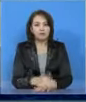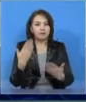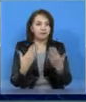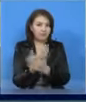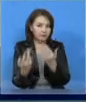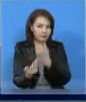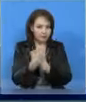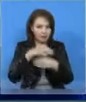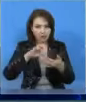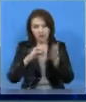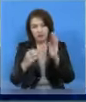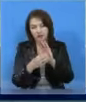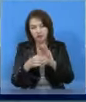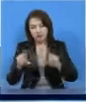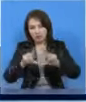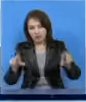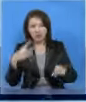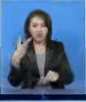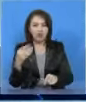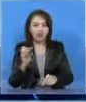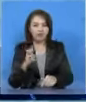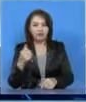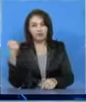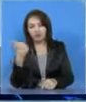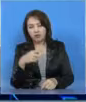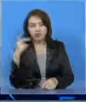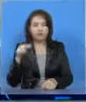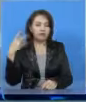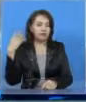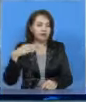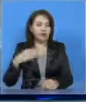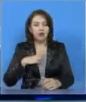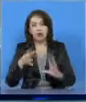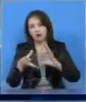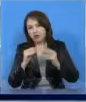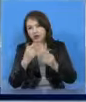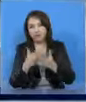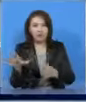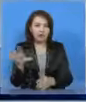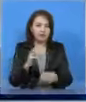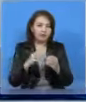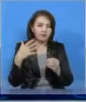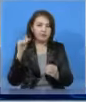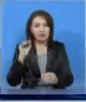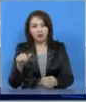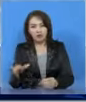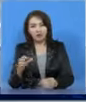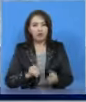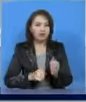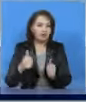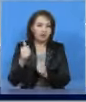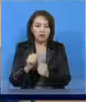Жаңадан келген Pfizer екпесін бұл емханада екі аптаның ішінде 120 ақтөбелік алды. Жалпы жыл басынан бері барлығы 15 мың адам екпенің